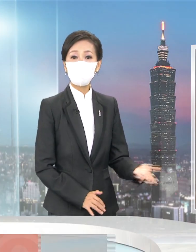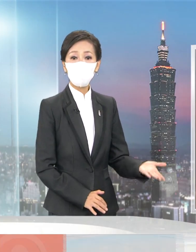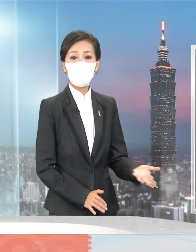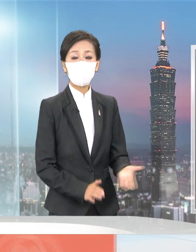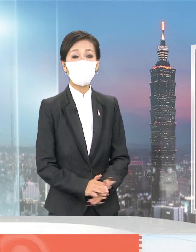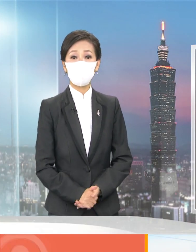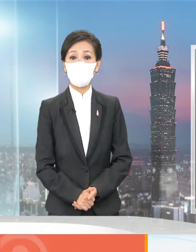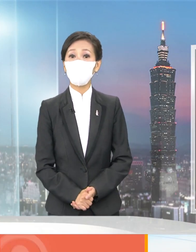大家新冠药小心看